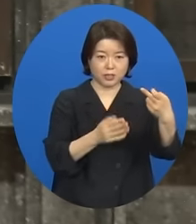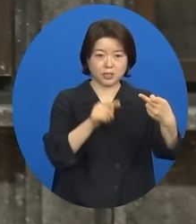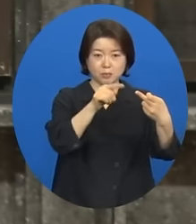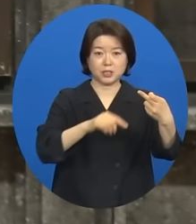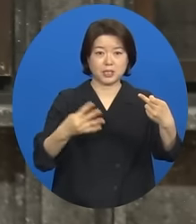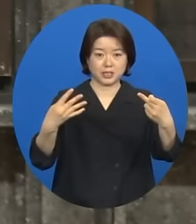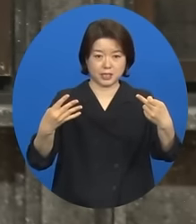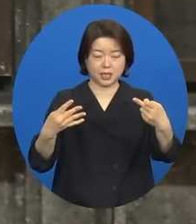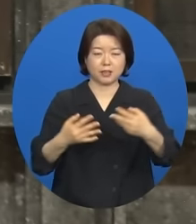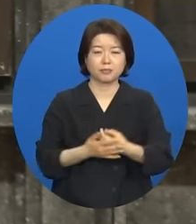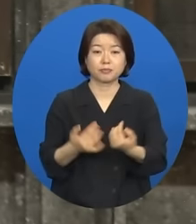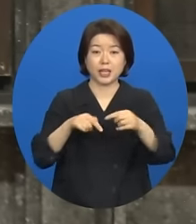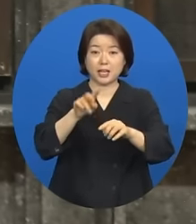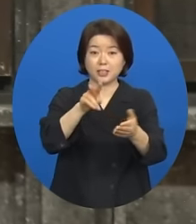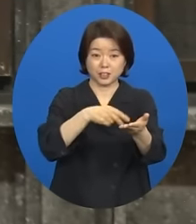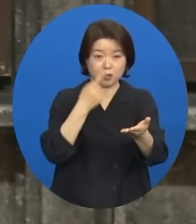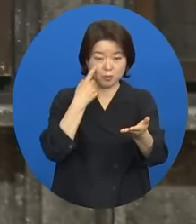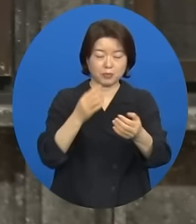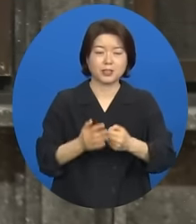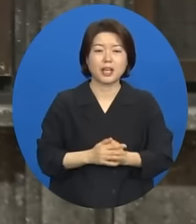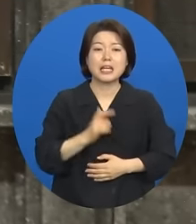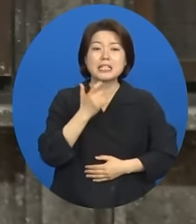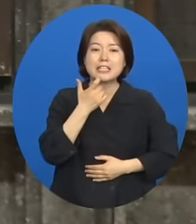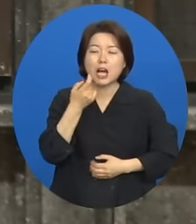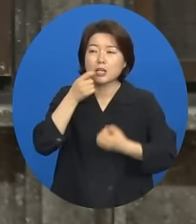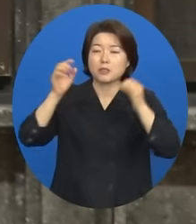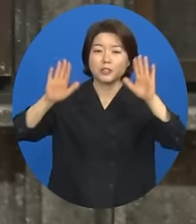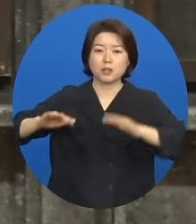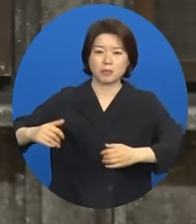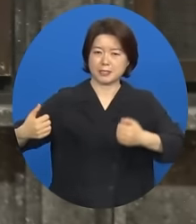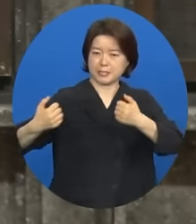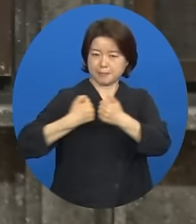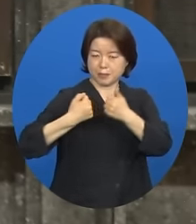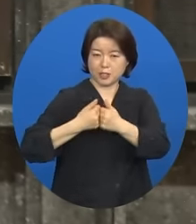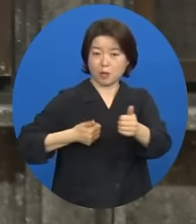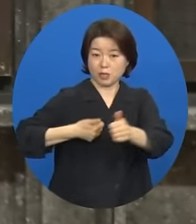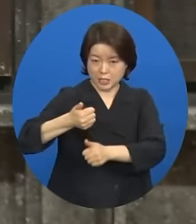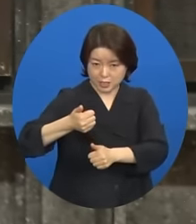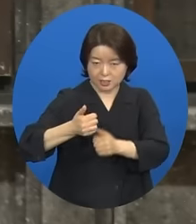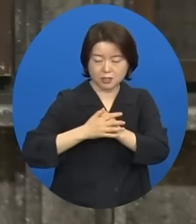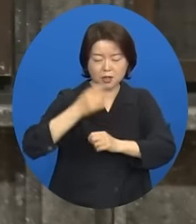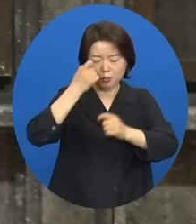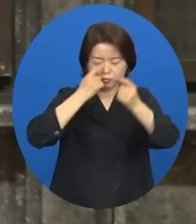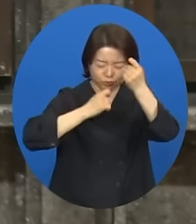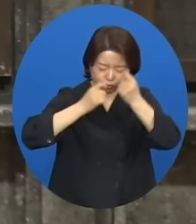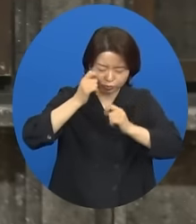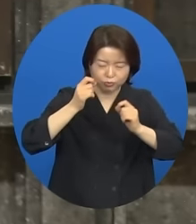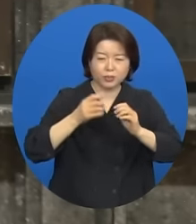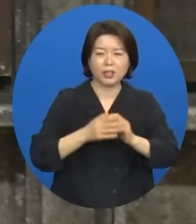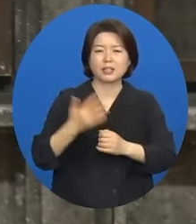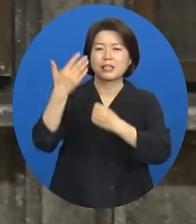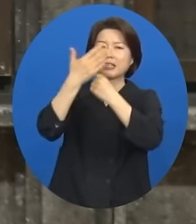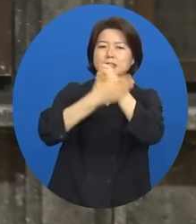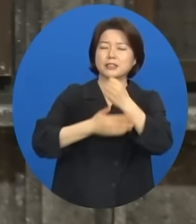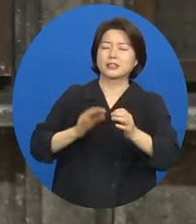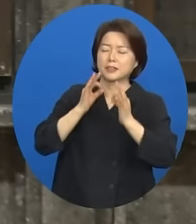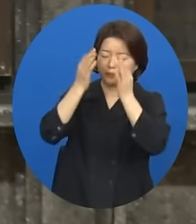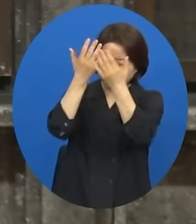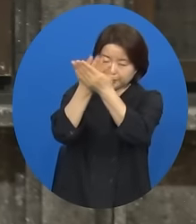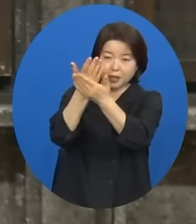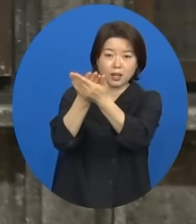말씀 우리 함께 읽어볼게요. 시작. 야곱은 천사와 싸워서 이기자 울면서 은총을